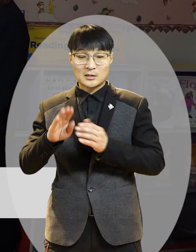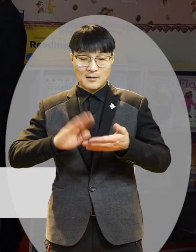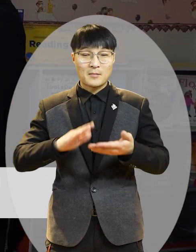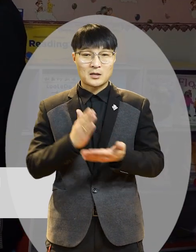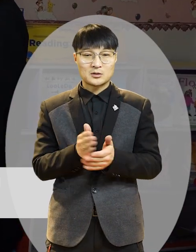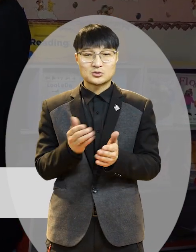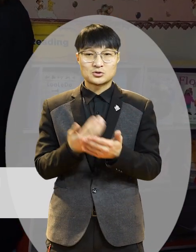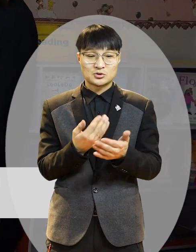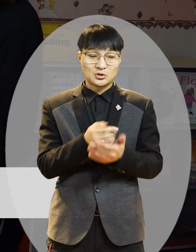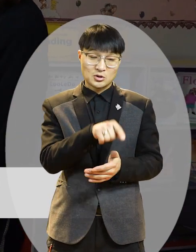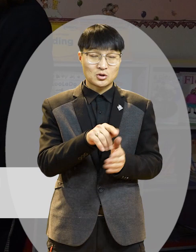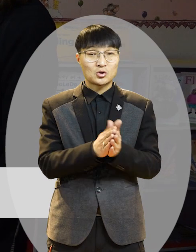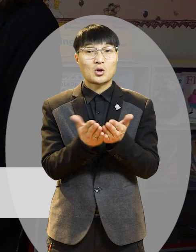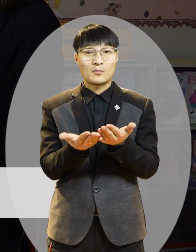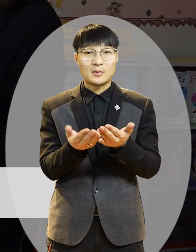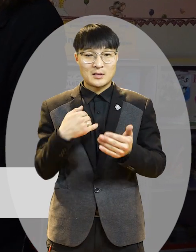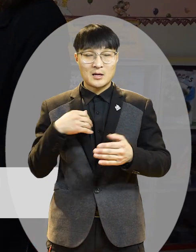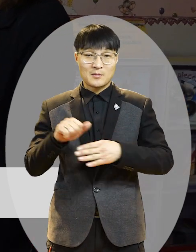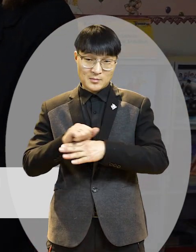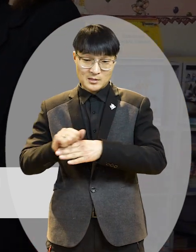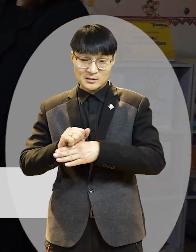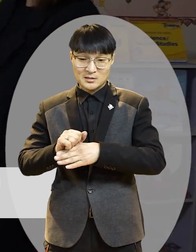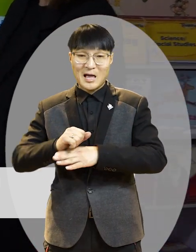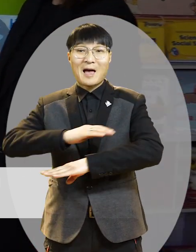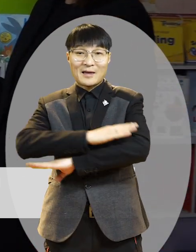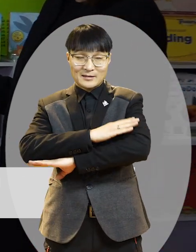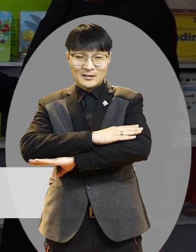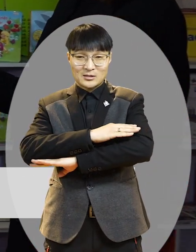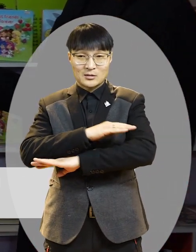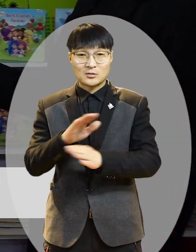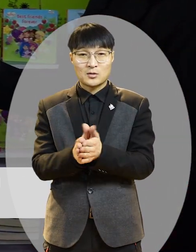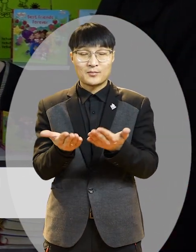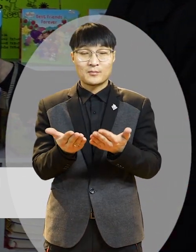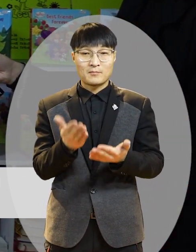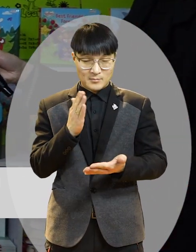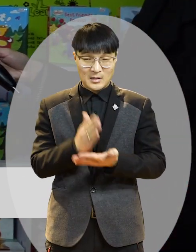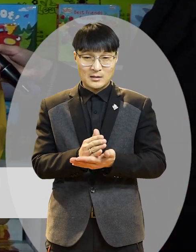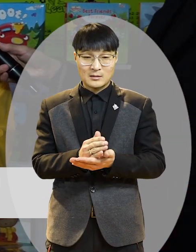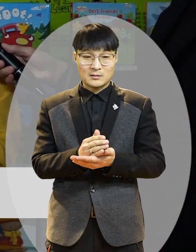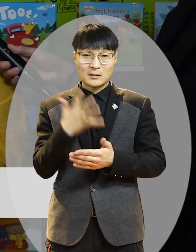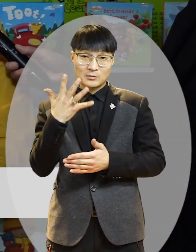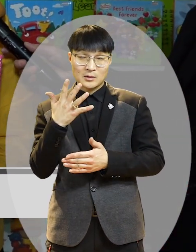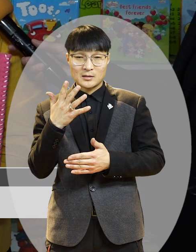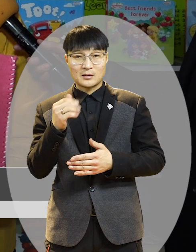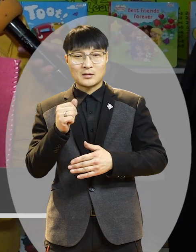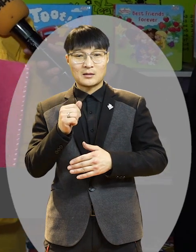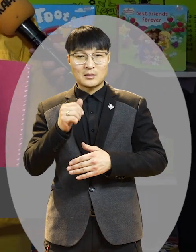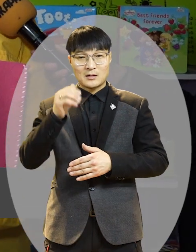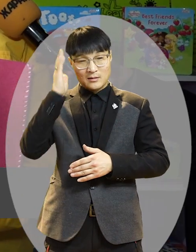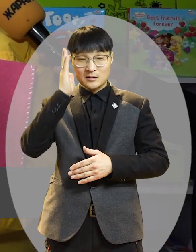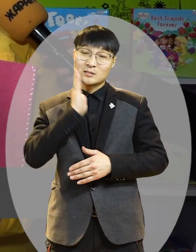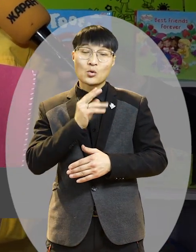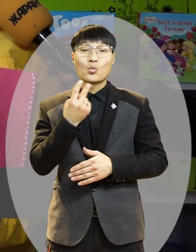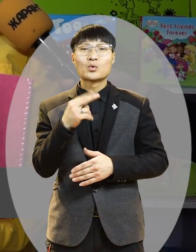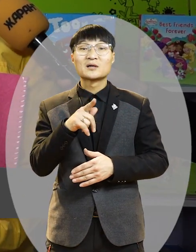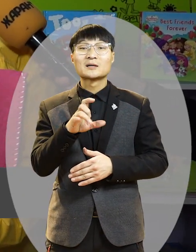номын багцад одоо юу багтж байгаа? Энэ манай бэлтгэл бүлгийн номын багцаага энэ дотор ингээд үлгэрийн багууд байна. Эцэгчүүд үлгэрээ